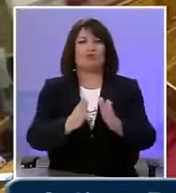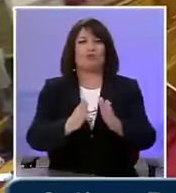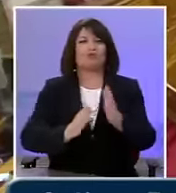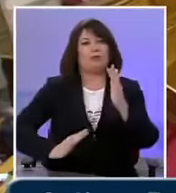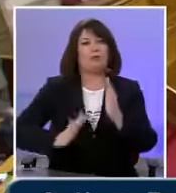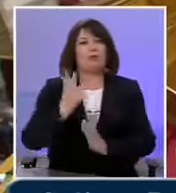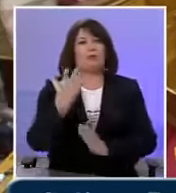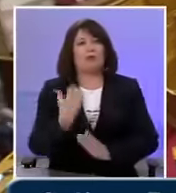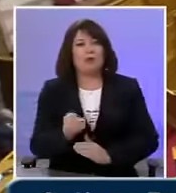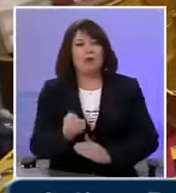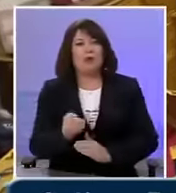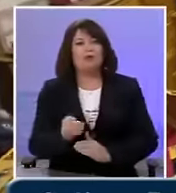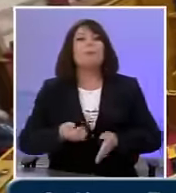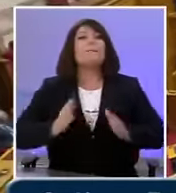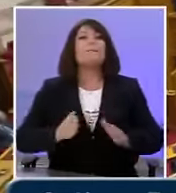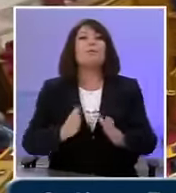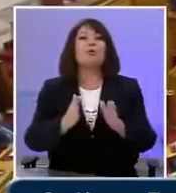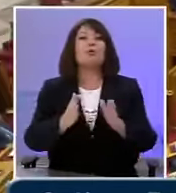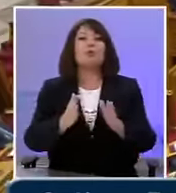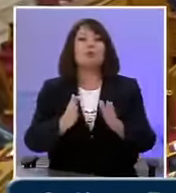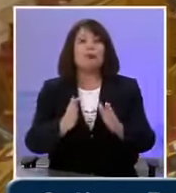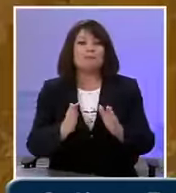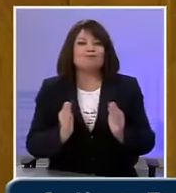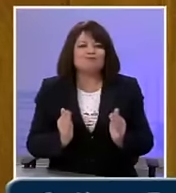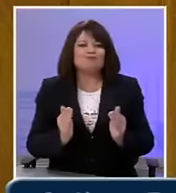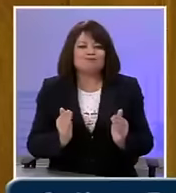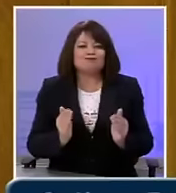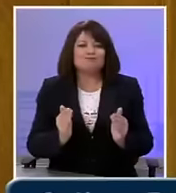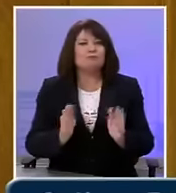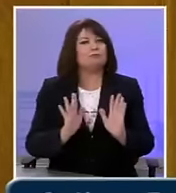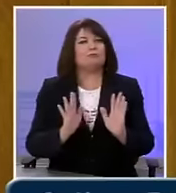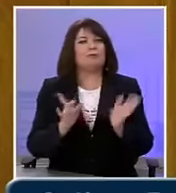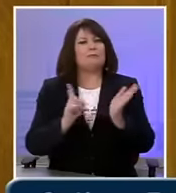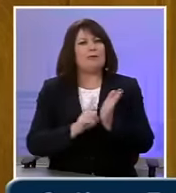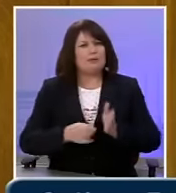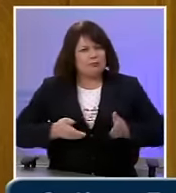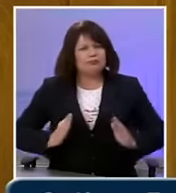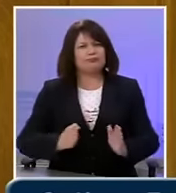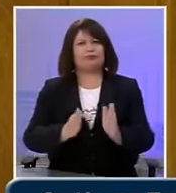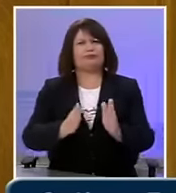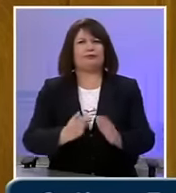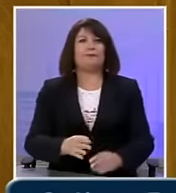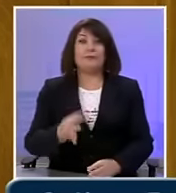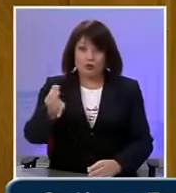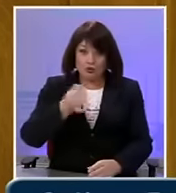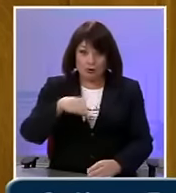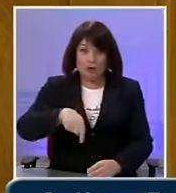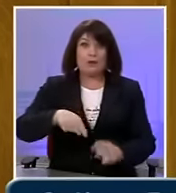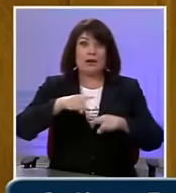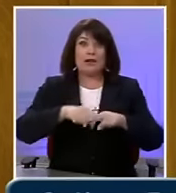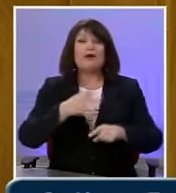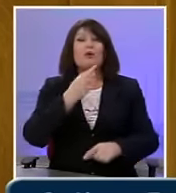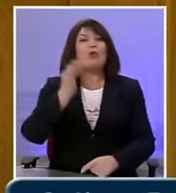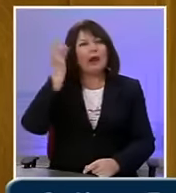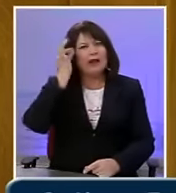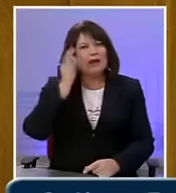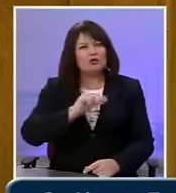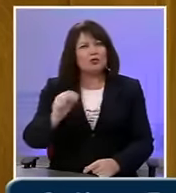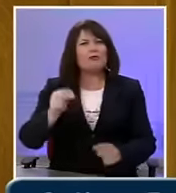προοδεύσουμε και να έχουμε μια πορεία που δεν ανακόπτεται. Και είναι κάτι που λέω εδώ, στην Ελλάδα. Γιατί η Γαλλία, όπως και η